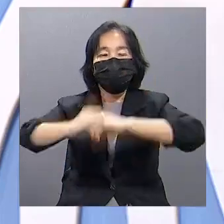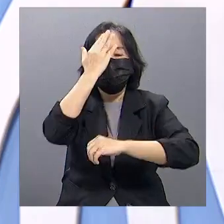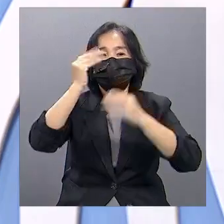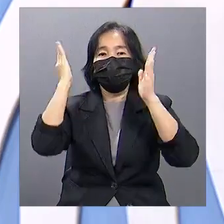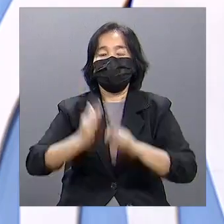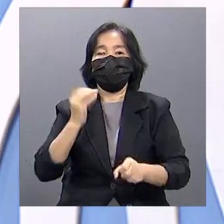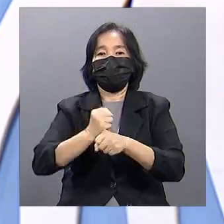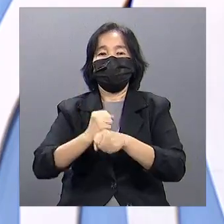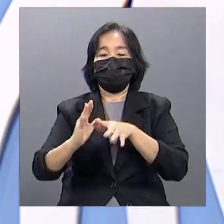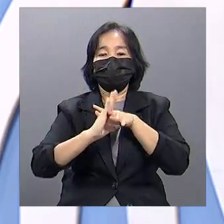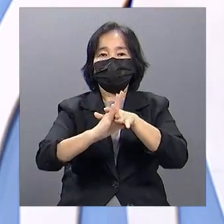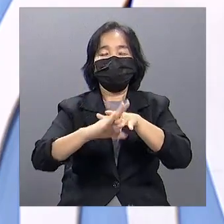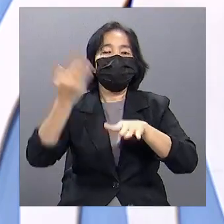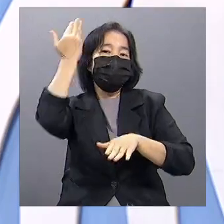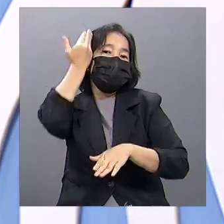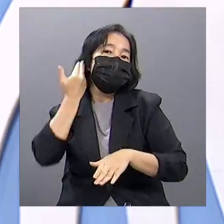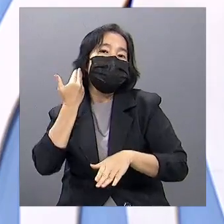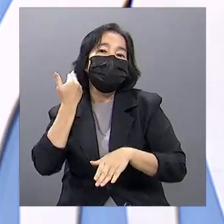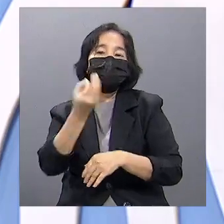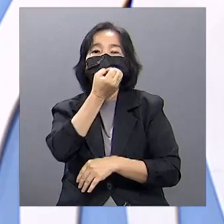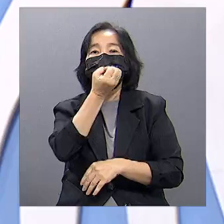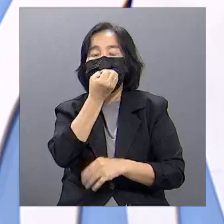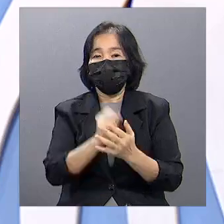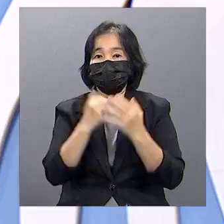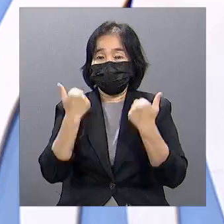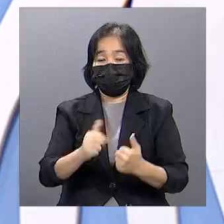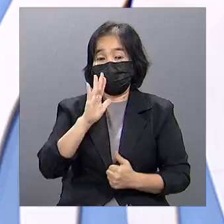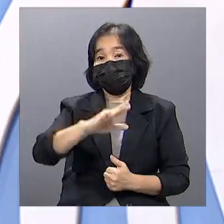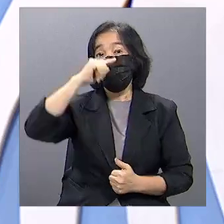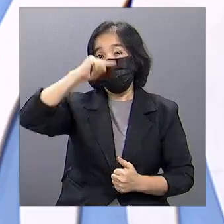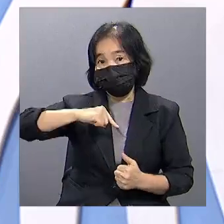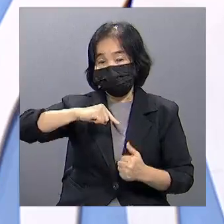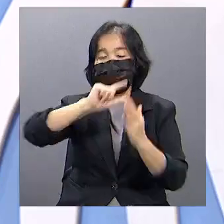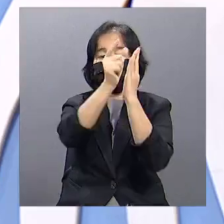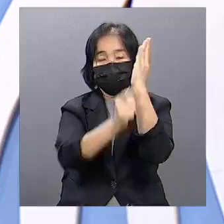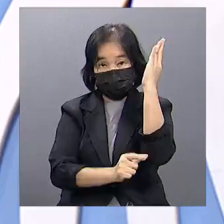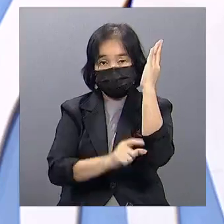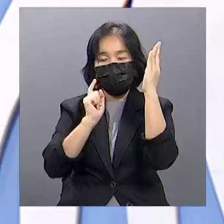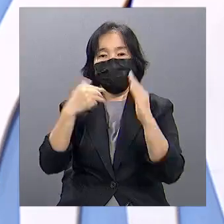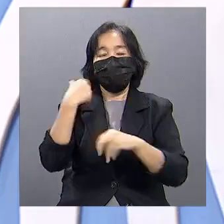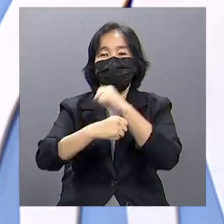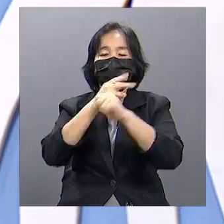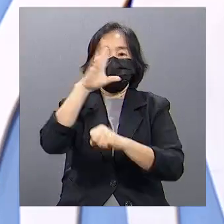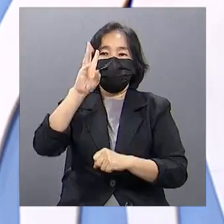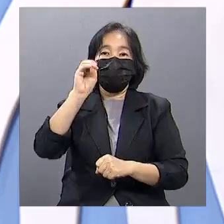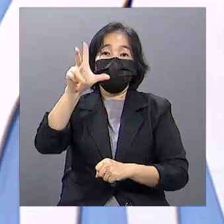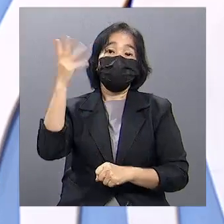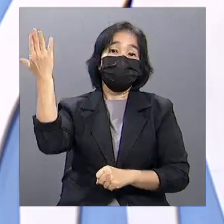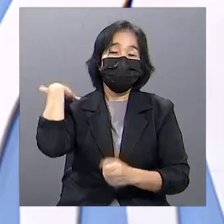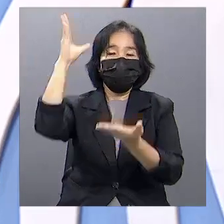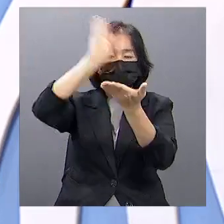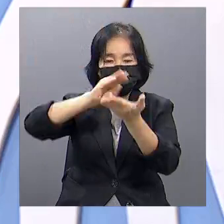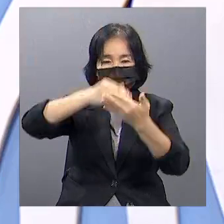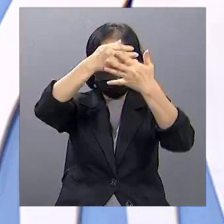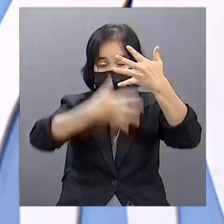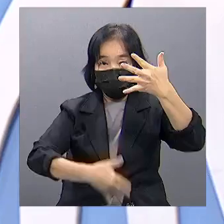ซึ่งจากการสำรวจฉลามในน่านน้ำไทยโดยกรมประมงในปี2563ที่ผ่านมานะคะพบว่ามีฉลามทั้งหมด87